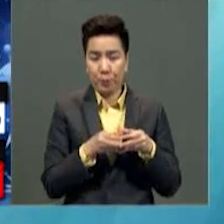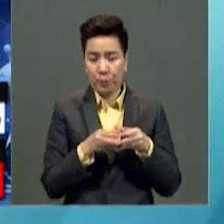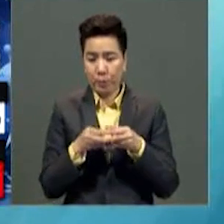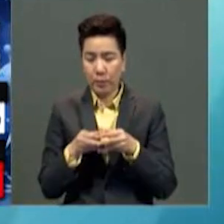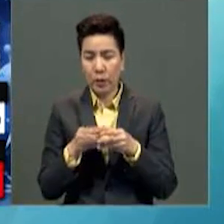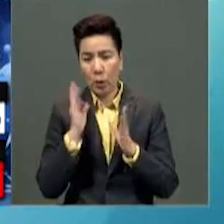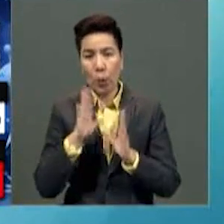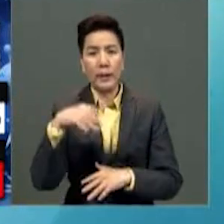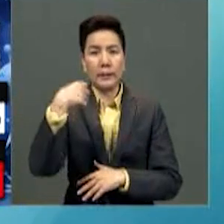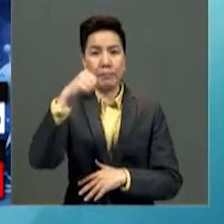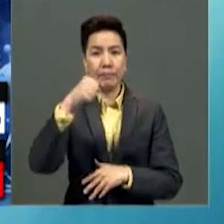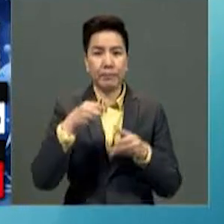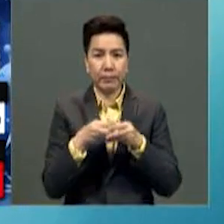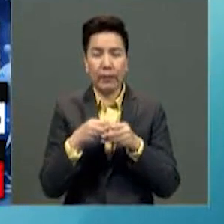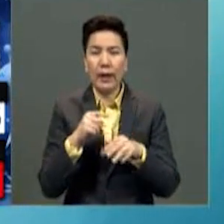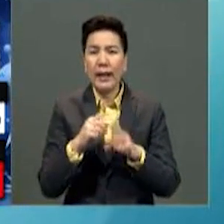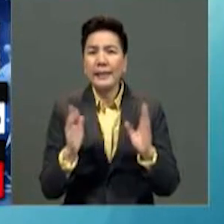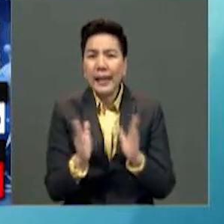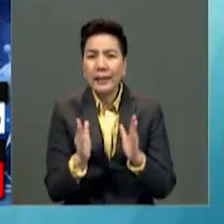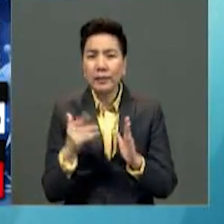นะครับแล้วก็หลายๆท่านที่ที่เกี่ยวข้องตรงนี้ยังยืนยันอยู่ทั้งหมดนี้นะครับก็ต้องทำเป็นชุดเล็กๆที่จะเดินทางนะครับไม่เกิน10คนเดินทางระยะสั้นนะครับก็เมาเราไม่กี่วันนี้แล้วก็มีการตรวจเชื้อตั้งแต่ก่อนมาแล้วก็มาตรวจที่ที่เมืองไทยเราด้วยนะครับต้องเป็นลบทั้งสองทางถึงจะได้เข้ามานะครับ